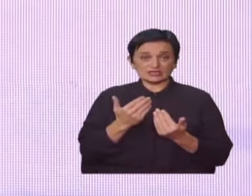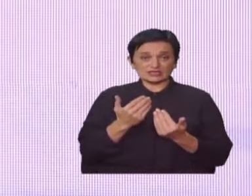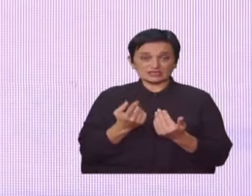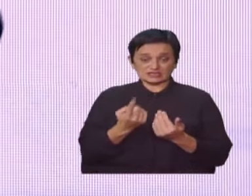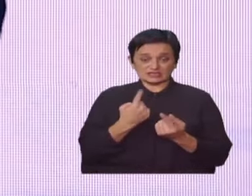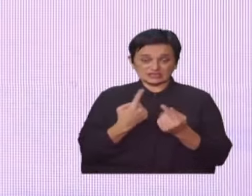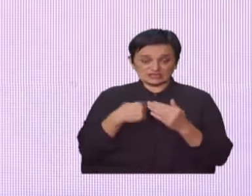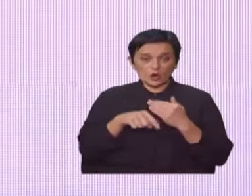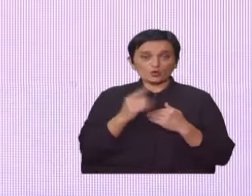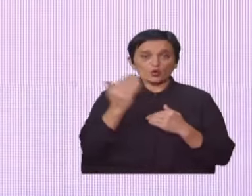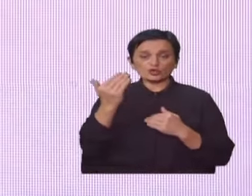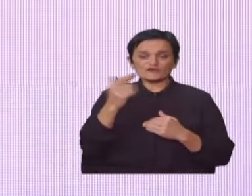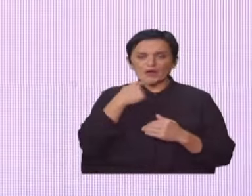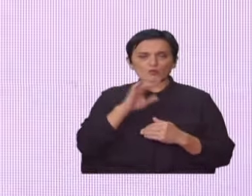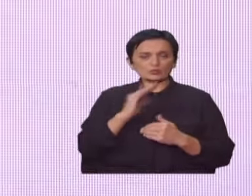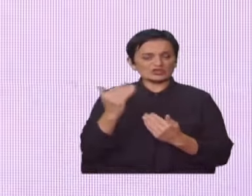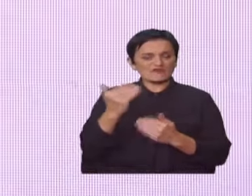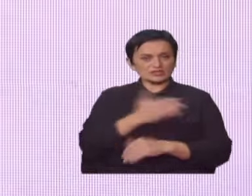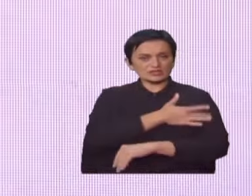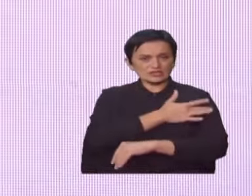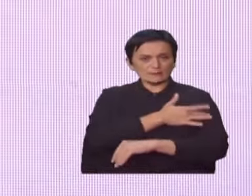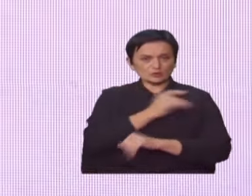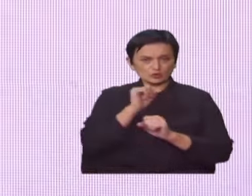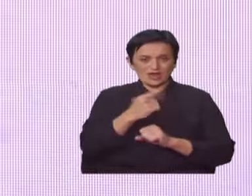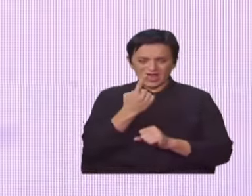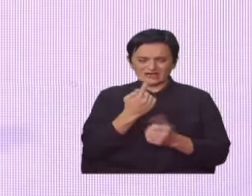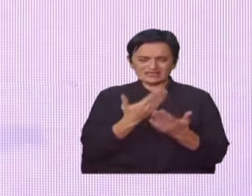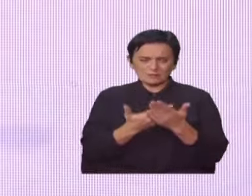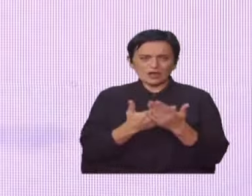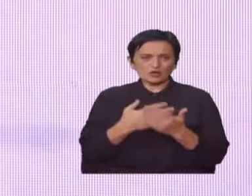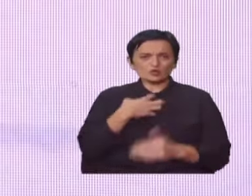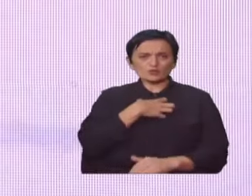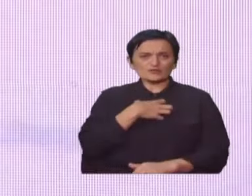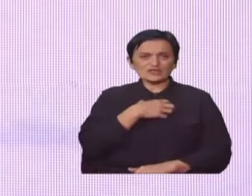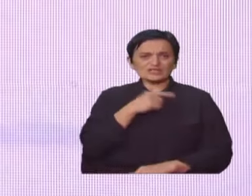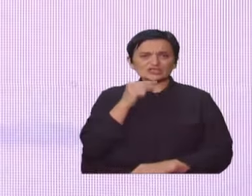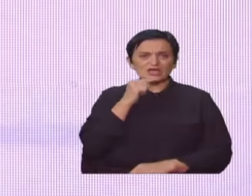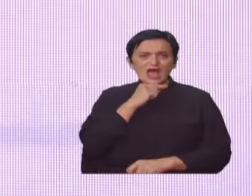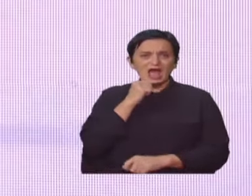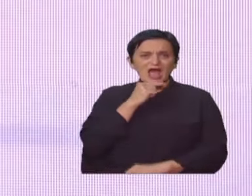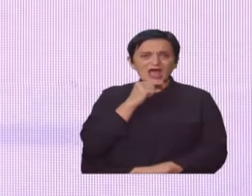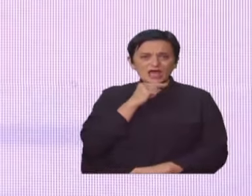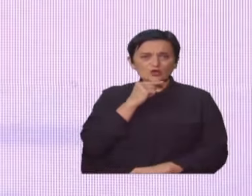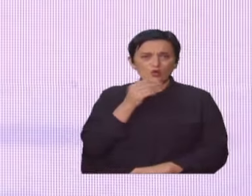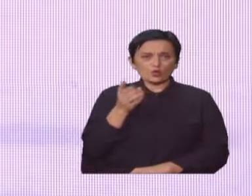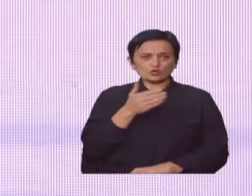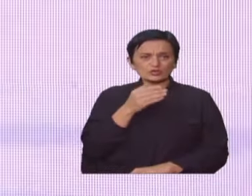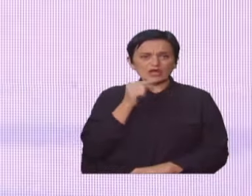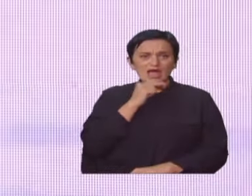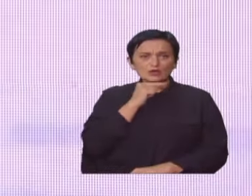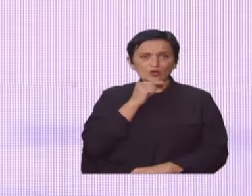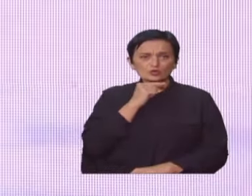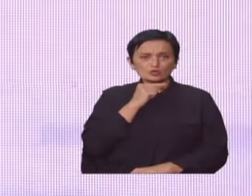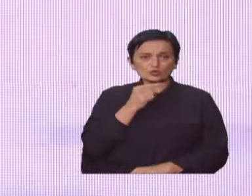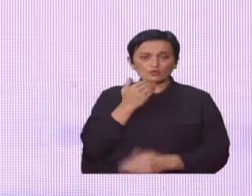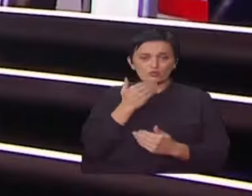და თქვენ ამბობთ, რომ ეს თქვენი დამსახურებაა და შეგიძლიათ მოიყვანოთ ერთი მაგალითი რამე მნიშვნელოვანი ეკონომიკური რეფორმის, რამაც გამოიწვია ეს ეკონომიკური ზრდა, თუ